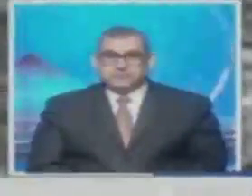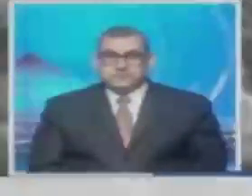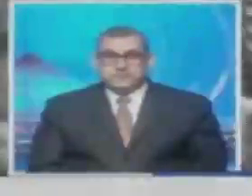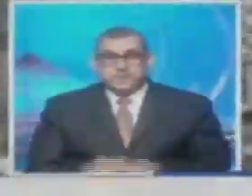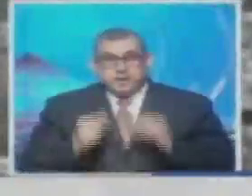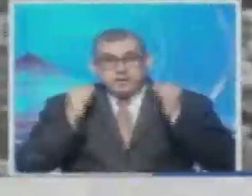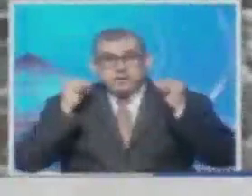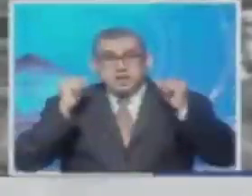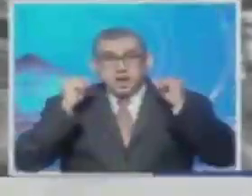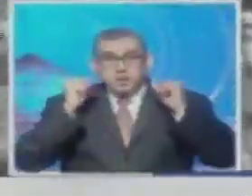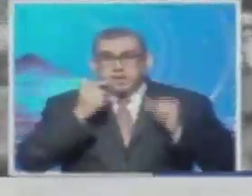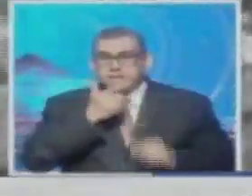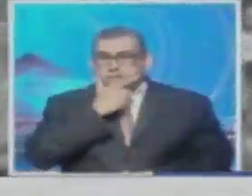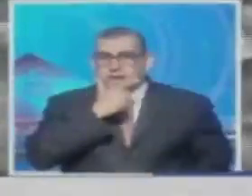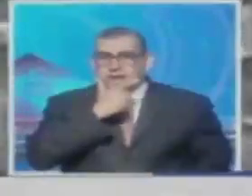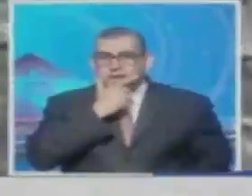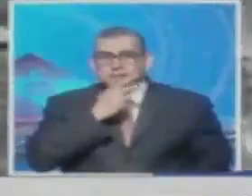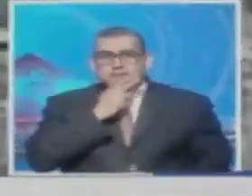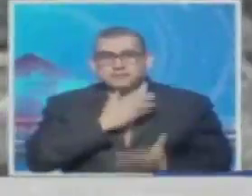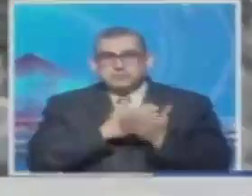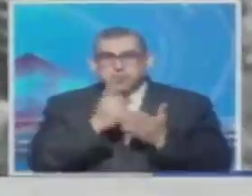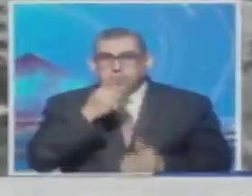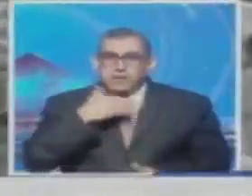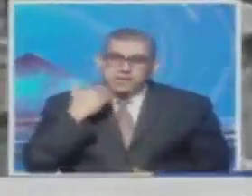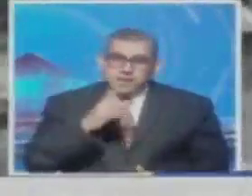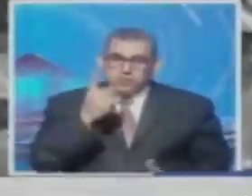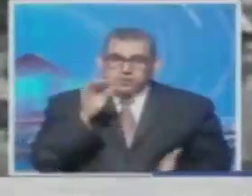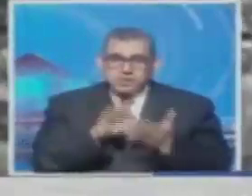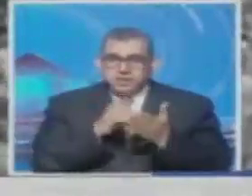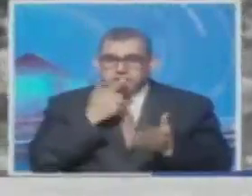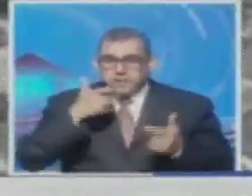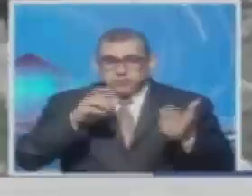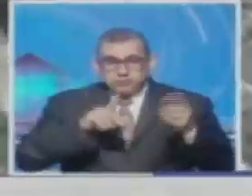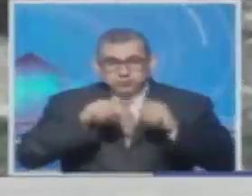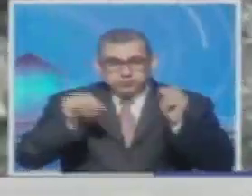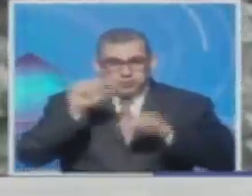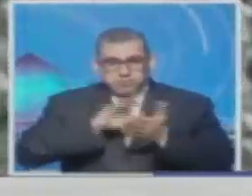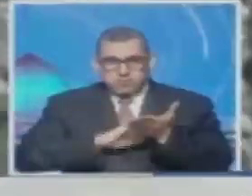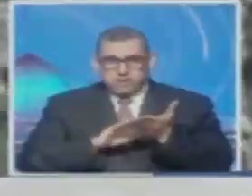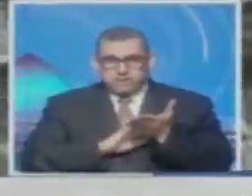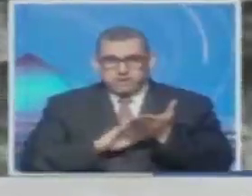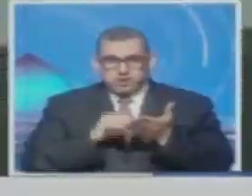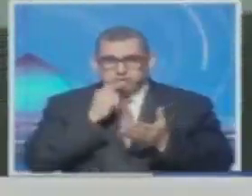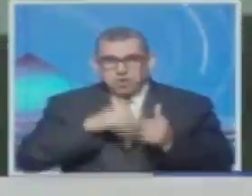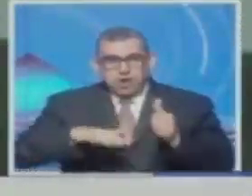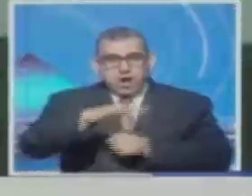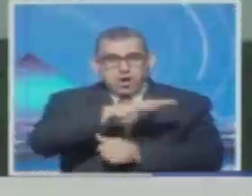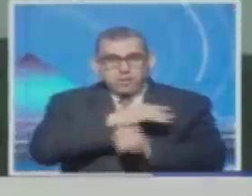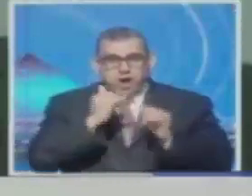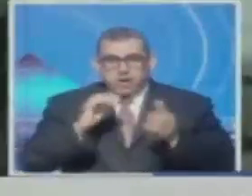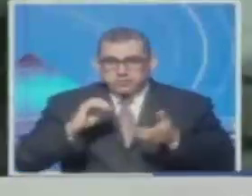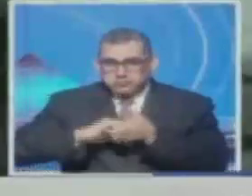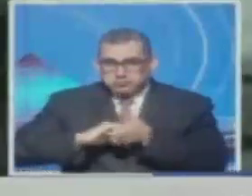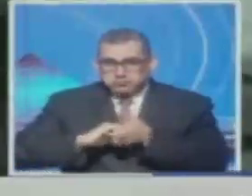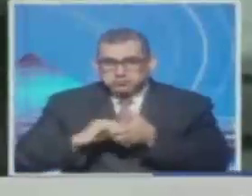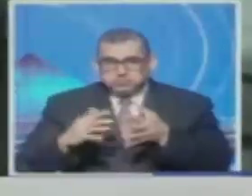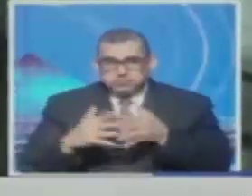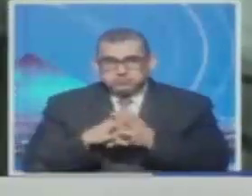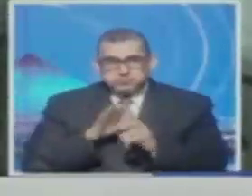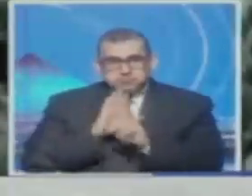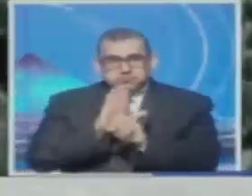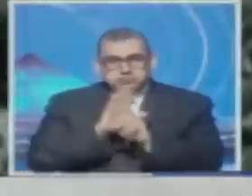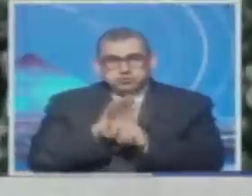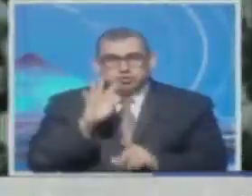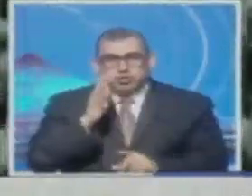ثورة بيضاء لم ترق فيها قطرة دم، تبنت فكرة القومية العربية، حيث سعت إلى مساندة